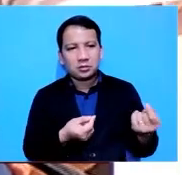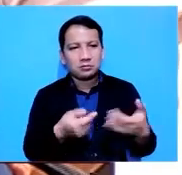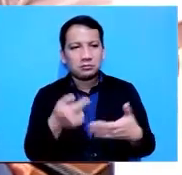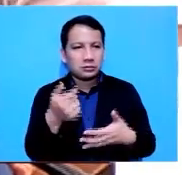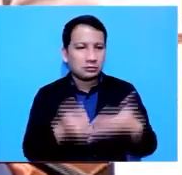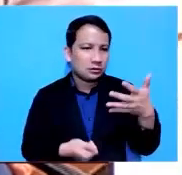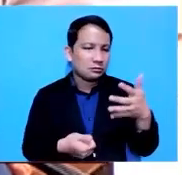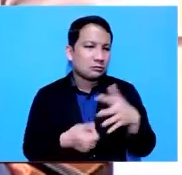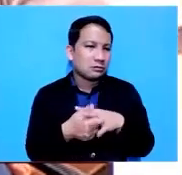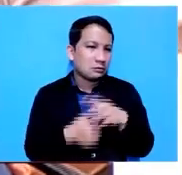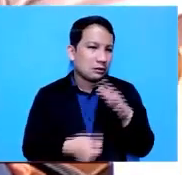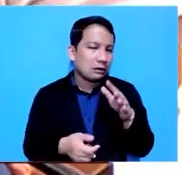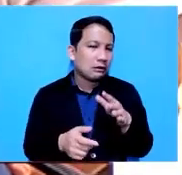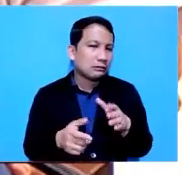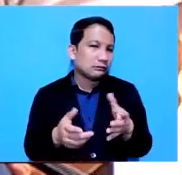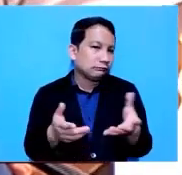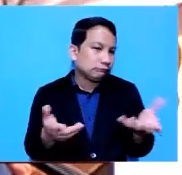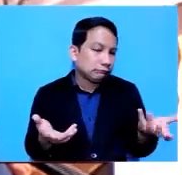yan,